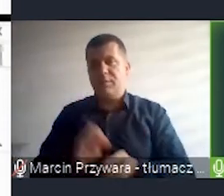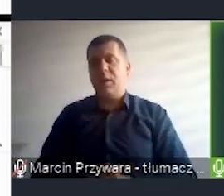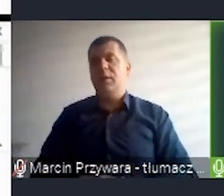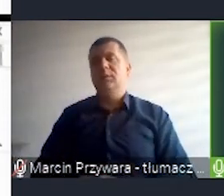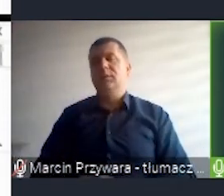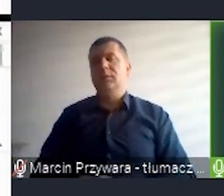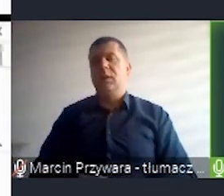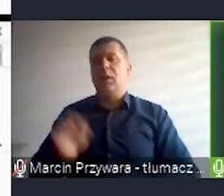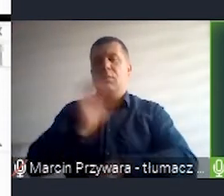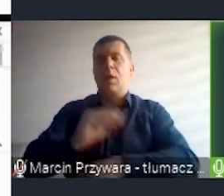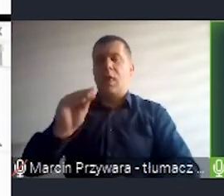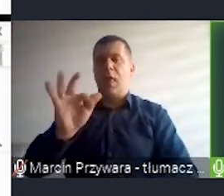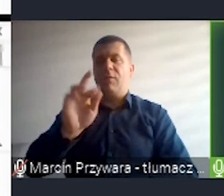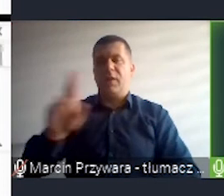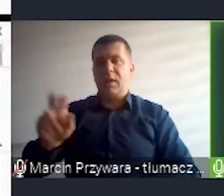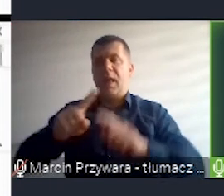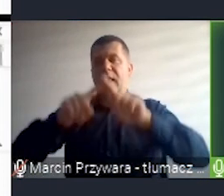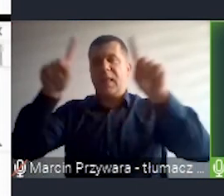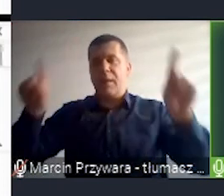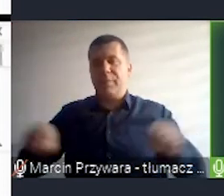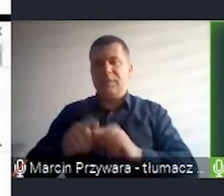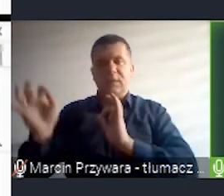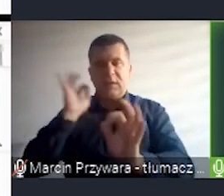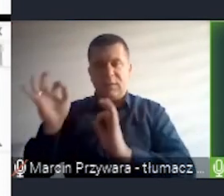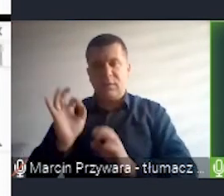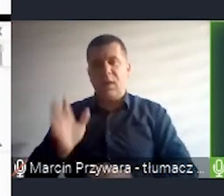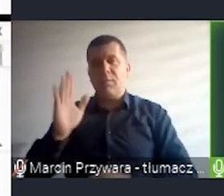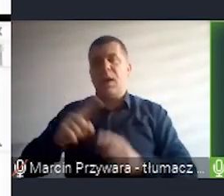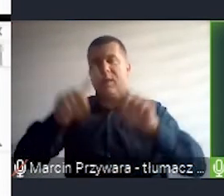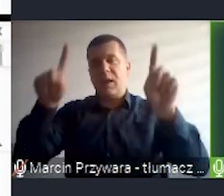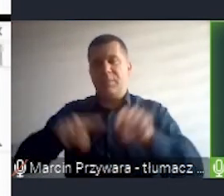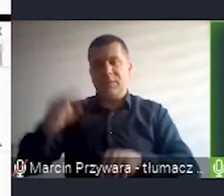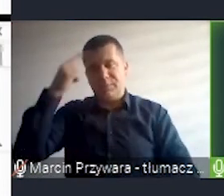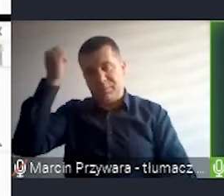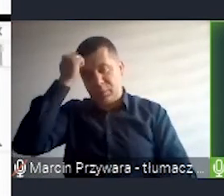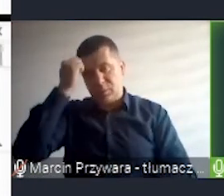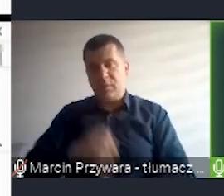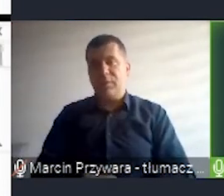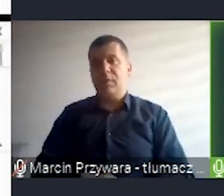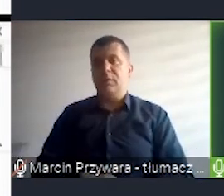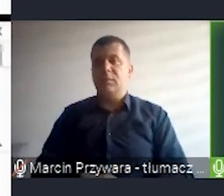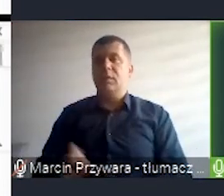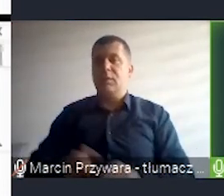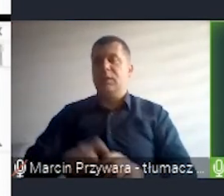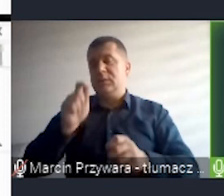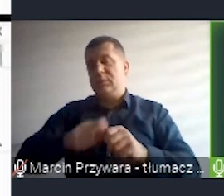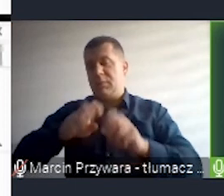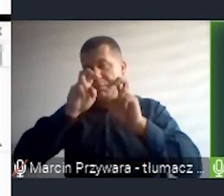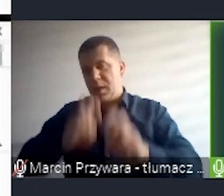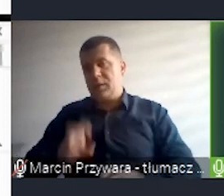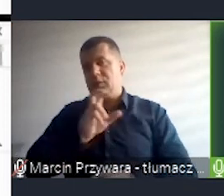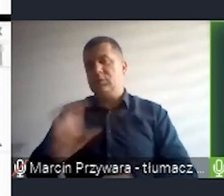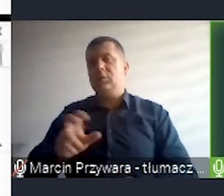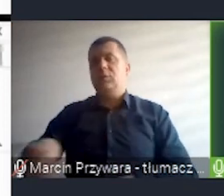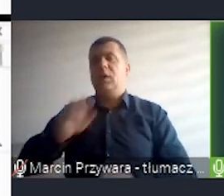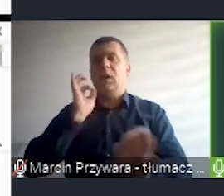przypadku projektu FRR-u tablica informacyjna, a później tablica pamiątkowa? Bada się, czy pojawiają się informacje